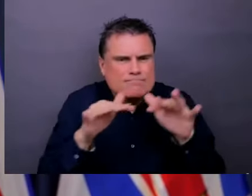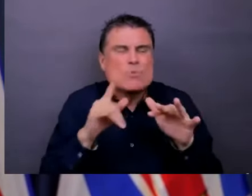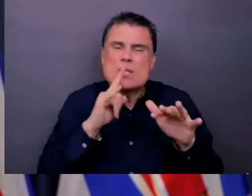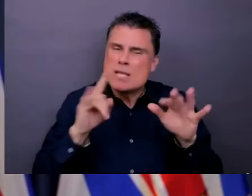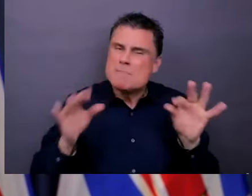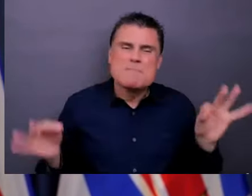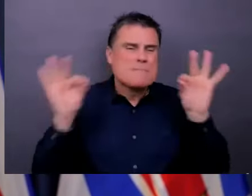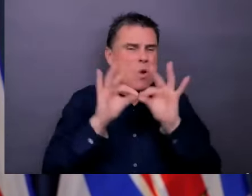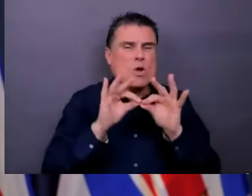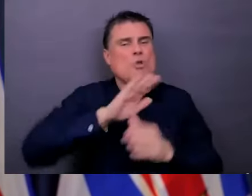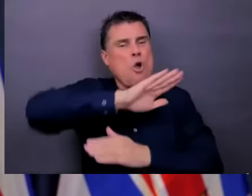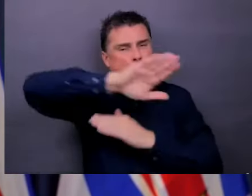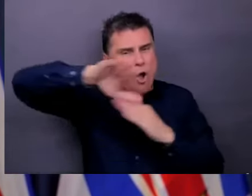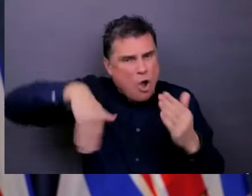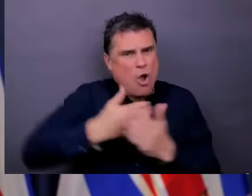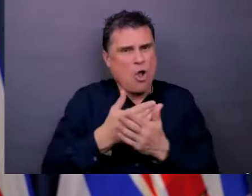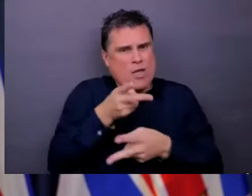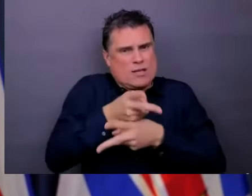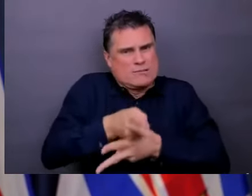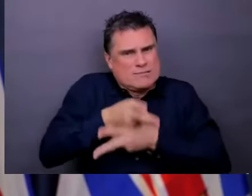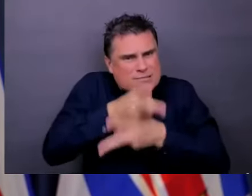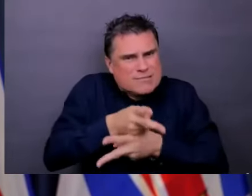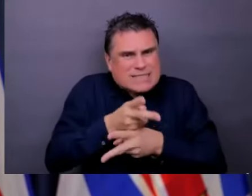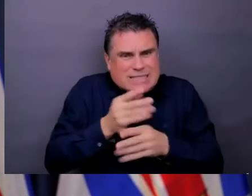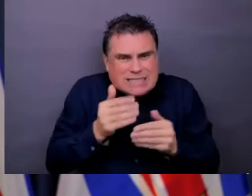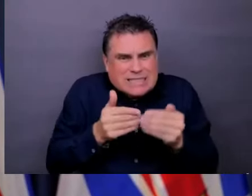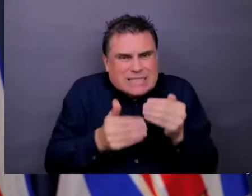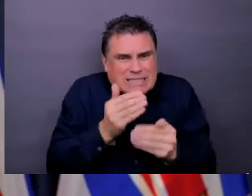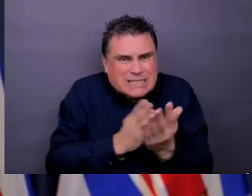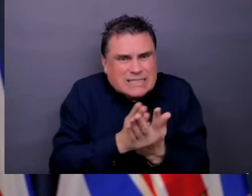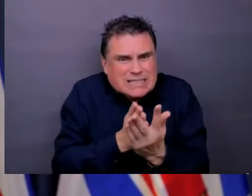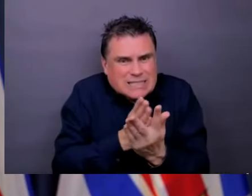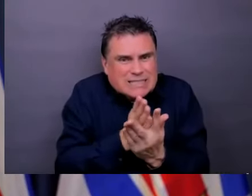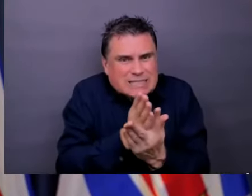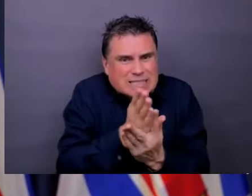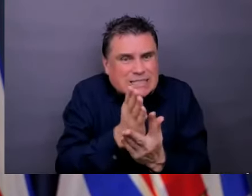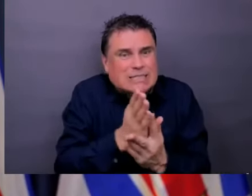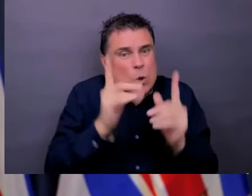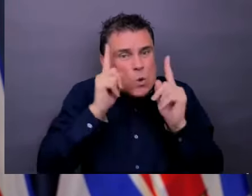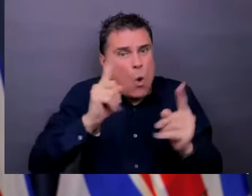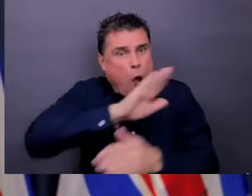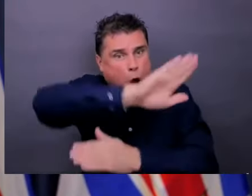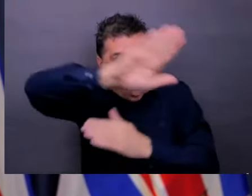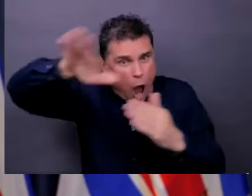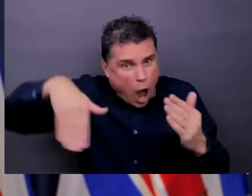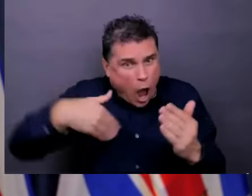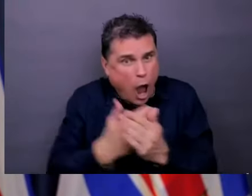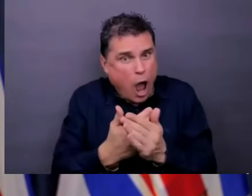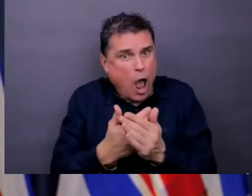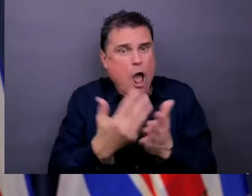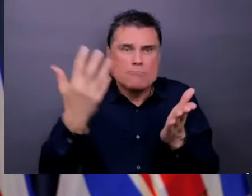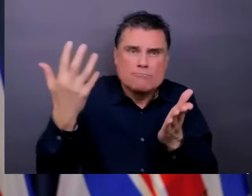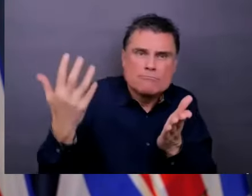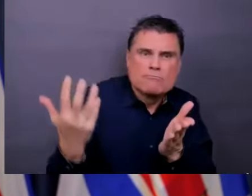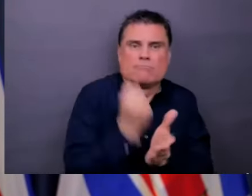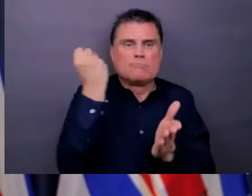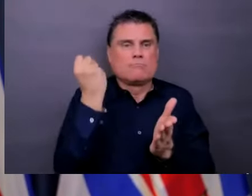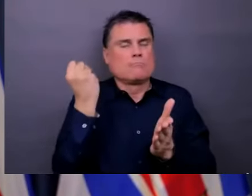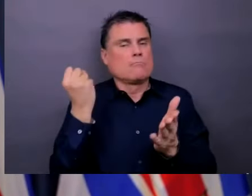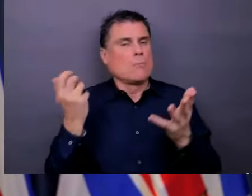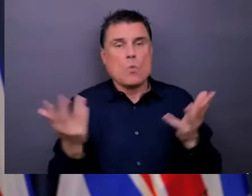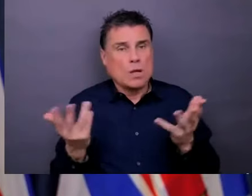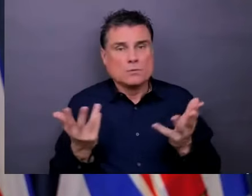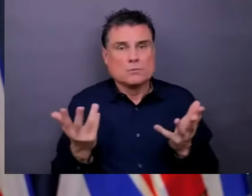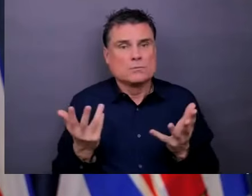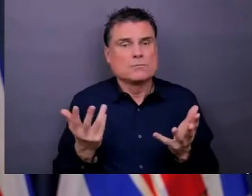BC. Aujourd'hui, nous faisons le point sur le nombre de nouveaux cas pour quatre périodes de référence de 24 heures chacune. Il y a